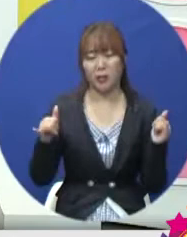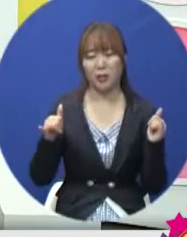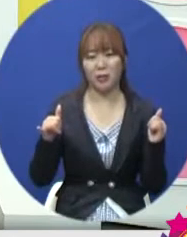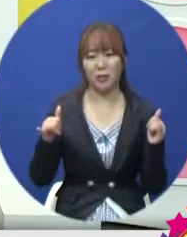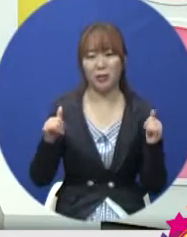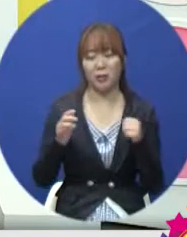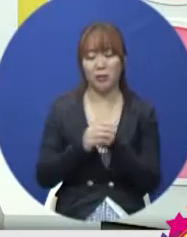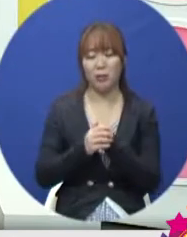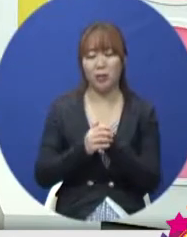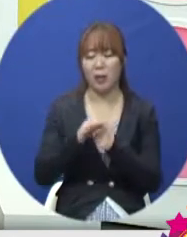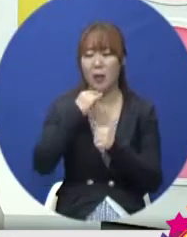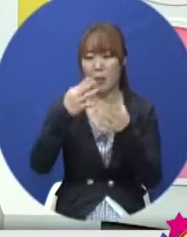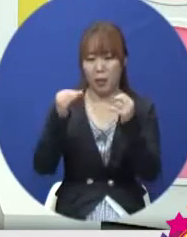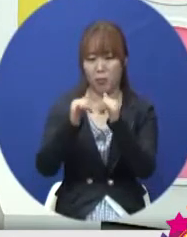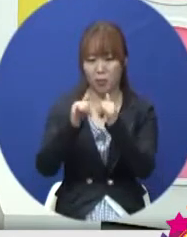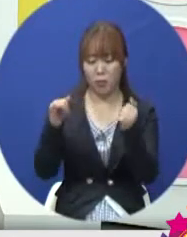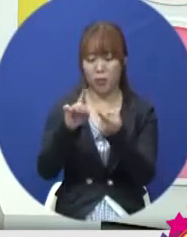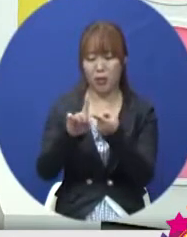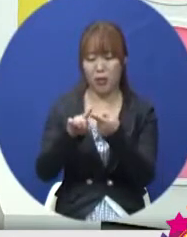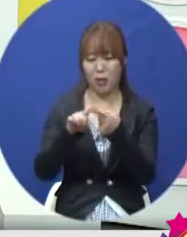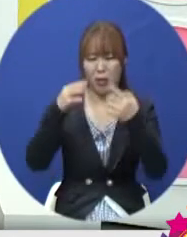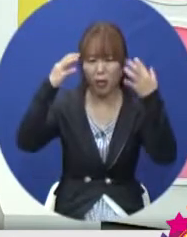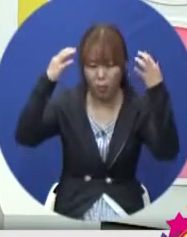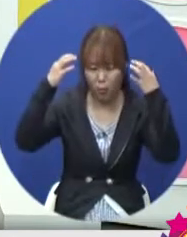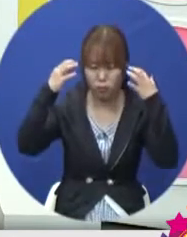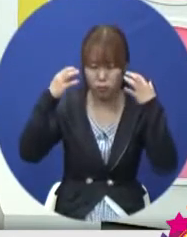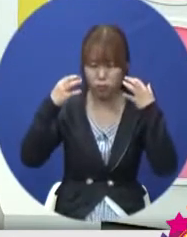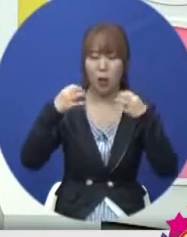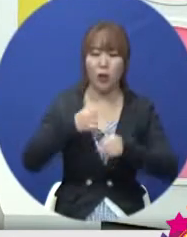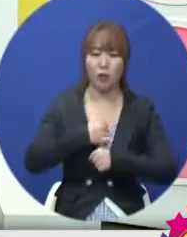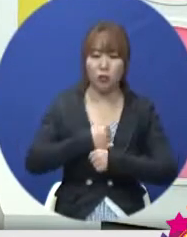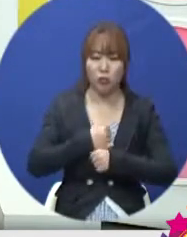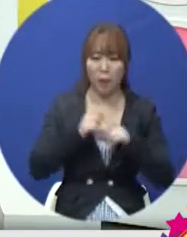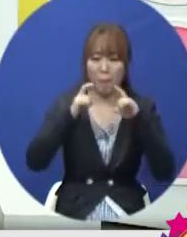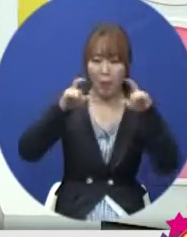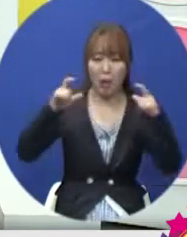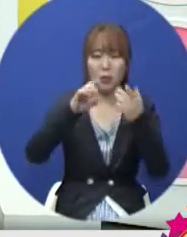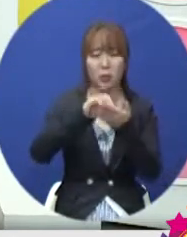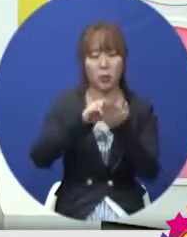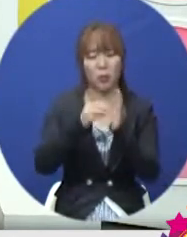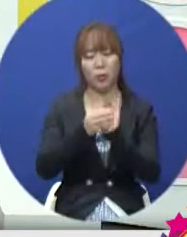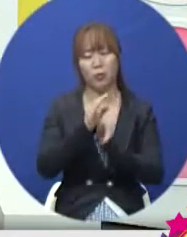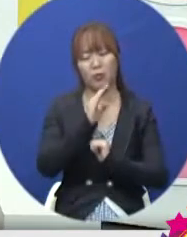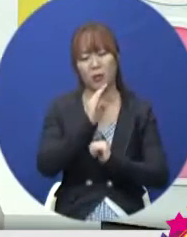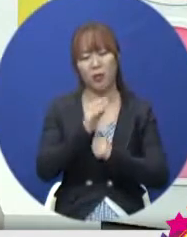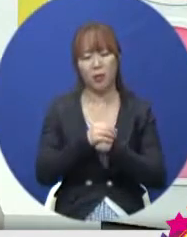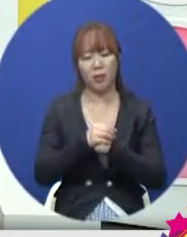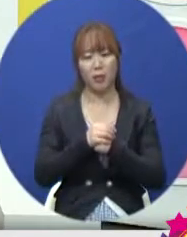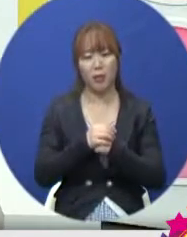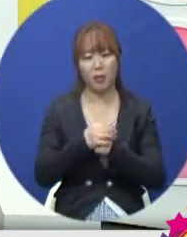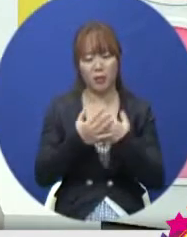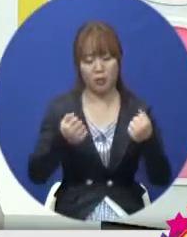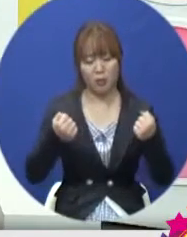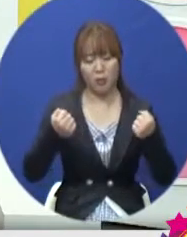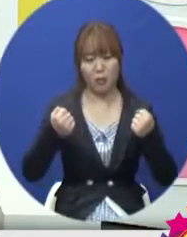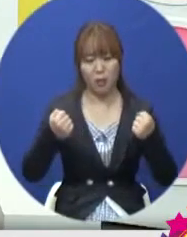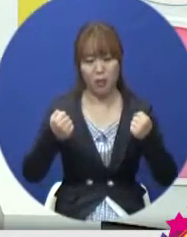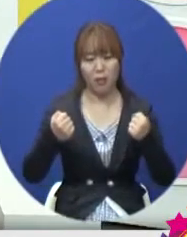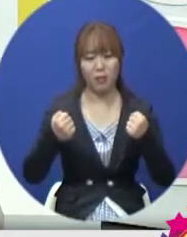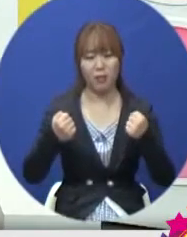이 어르신들에 대한 이 폭염 주의보가 네. 내려질 정도로 너무너무 정말